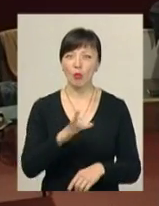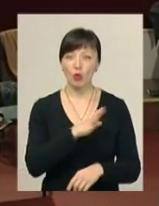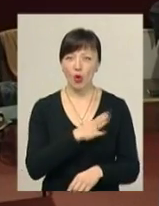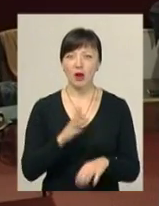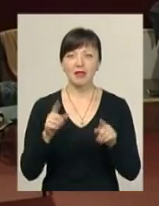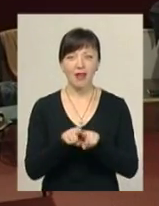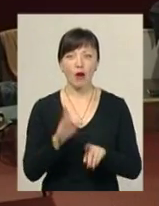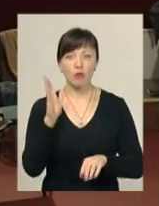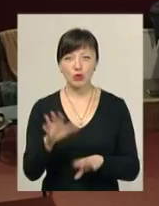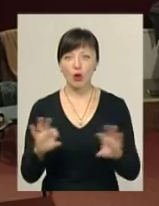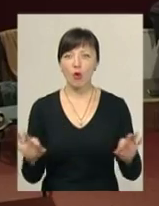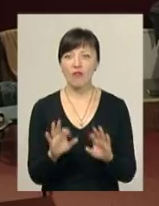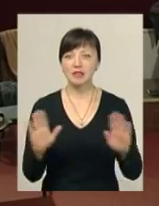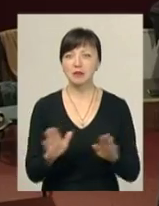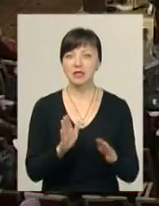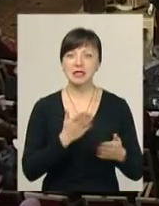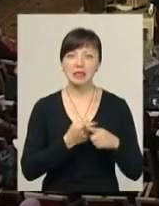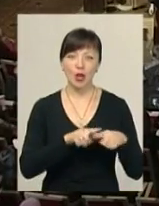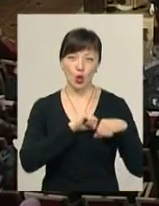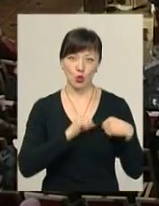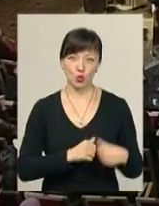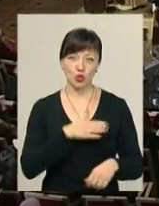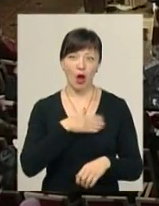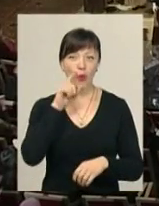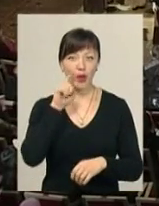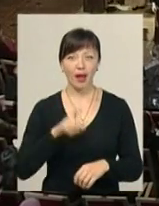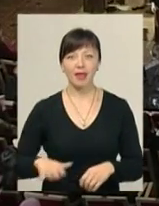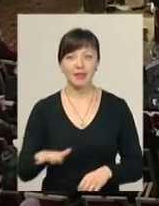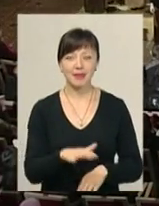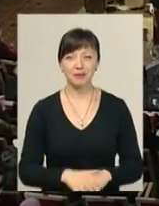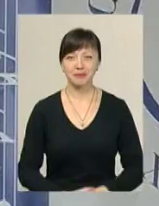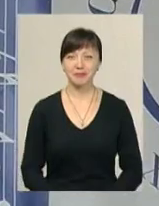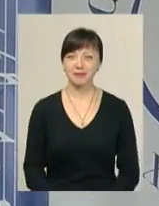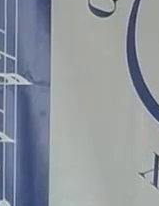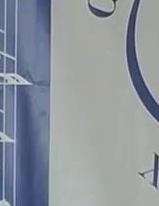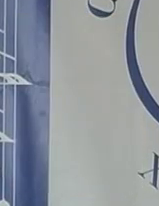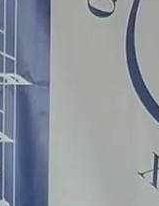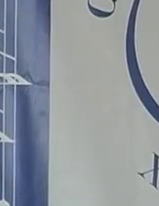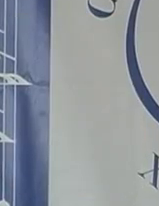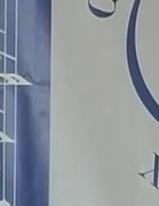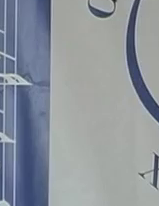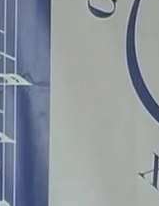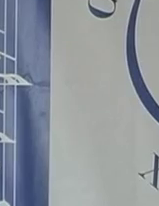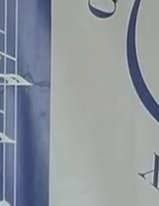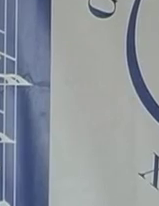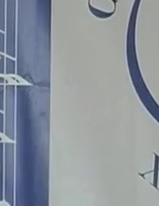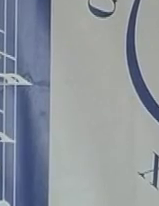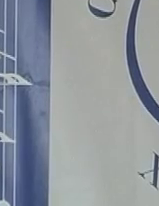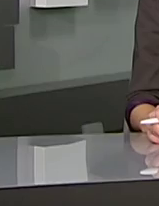так буде, що хоровий спів – це душа України. Тетяна Ворожцова, Юрій Чорний зі співочої асамблеї для інформаційного випуску.